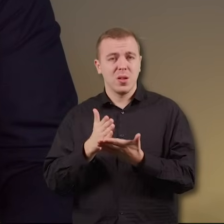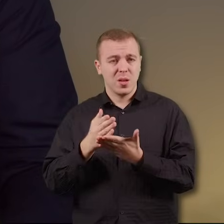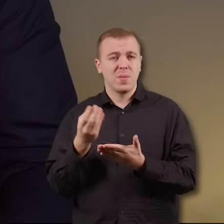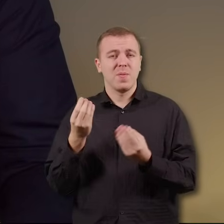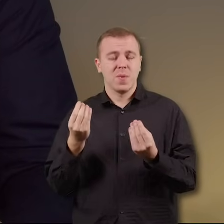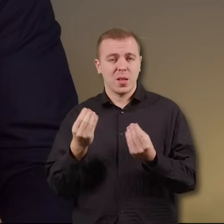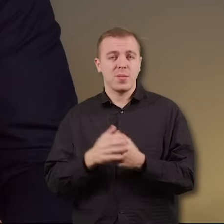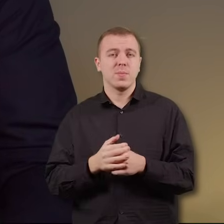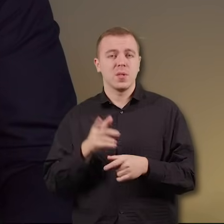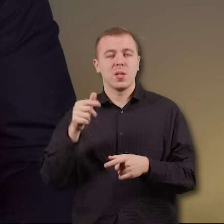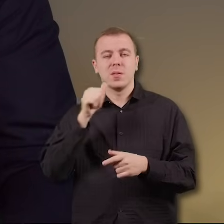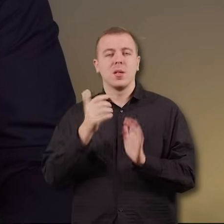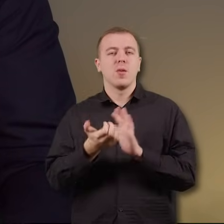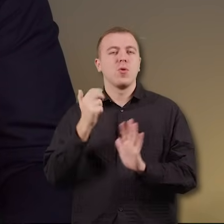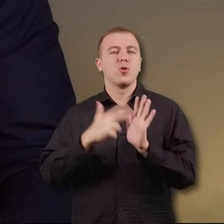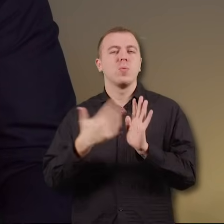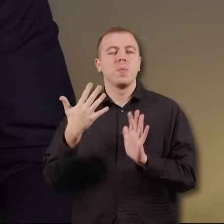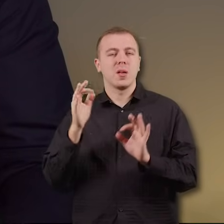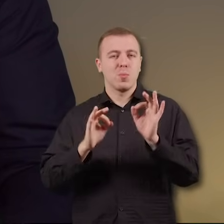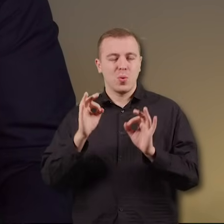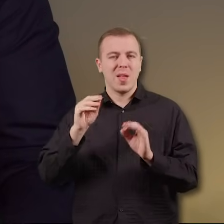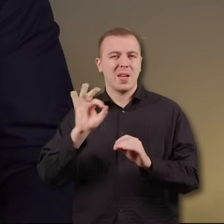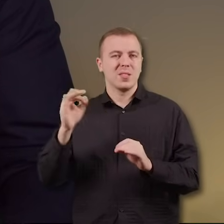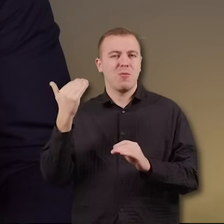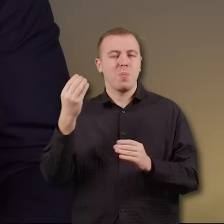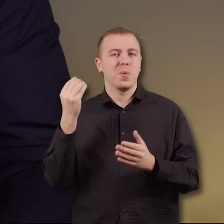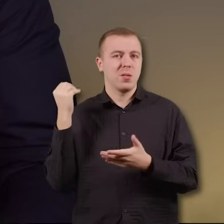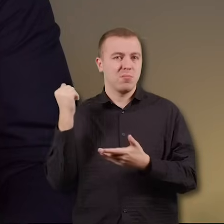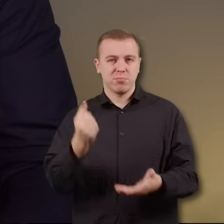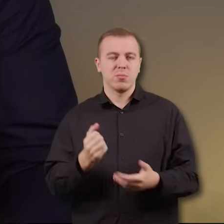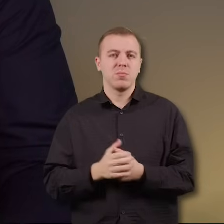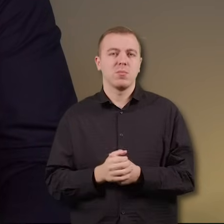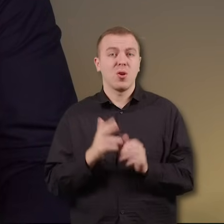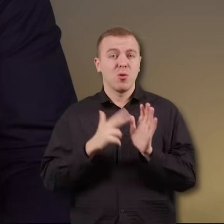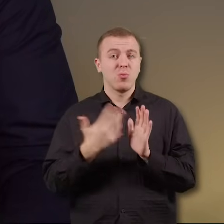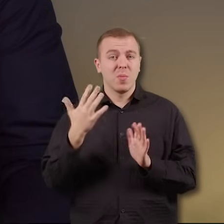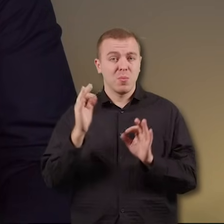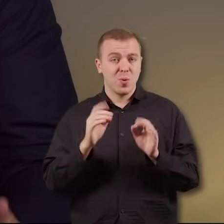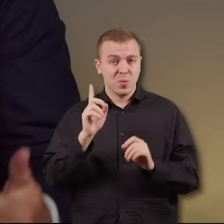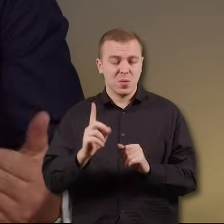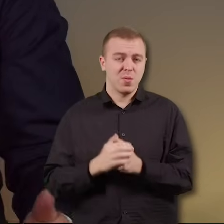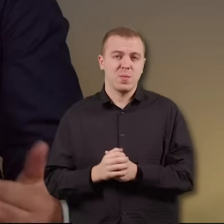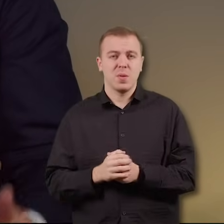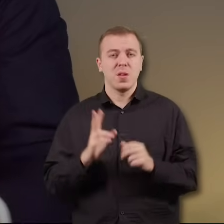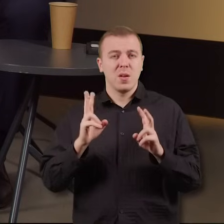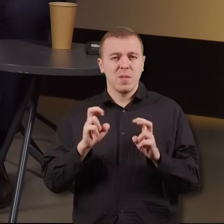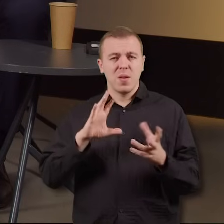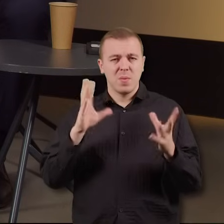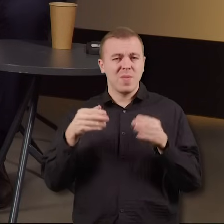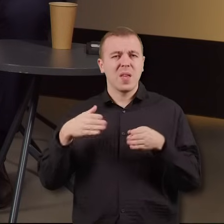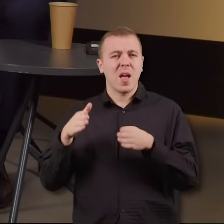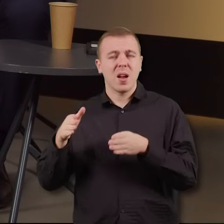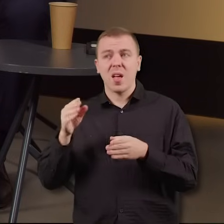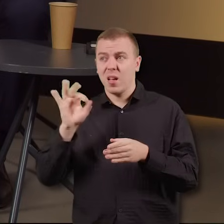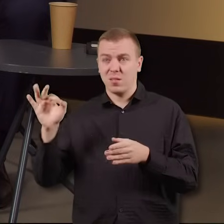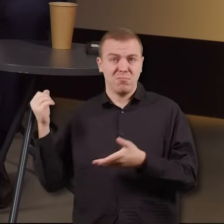reiškia, ir tas fondas gaudavo 85% Europos Sąjungos pinigų. 85% pinigų. Tai reiškia, praktiškai visus kelius pasidarė